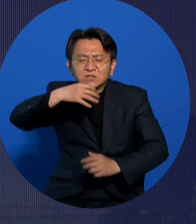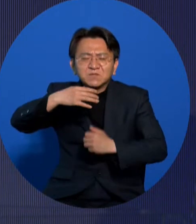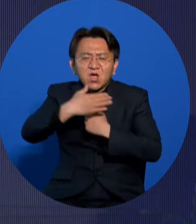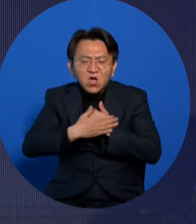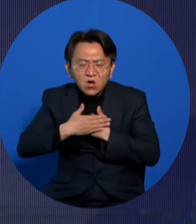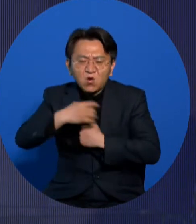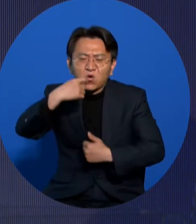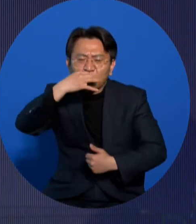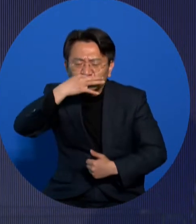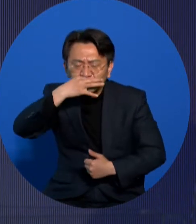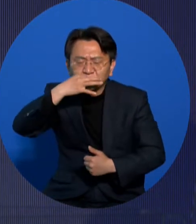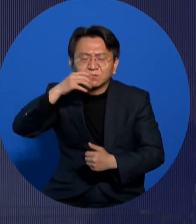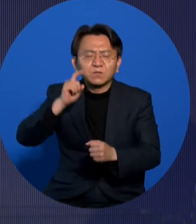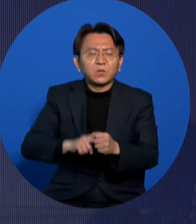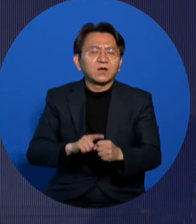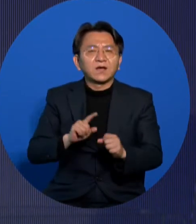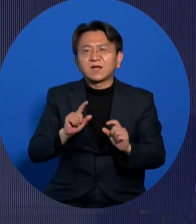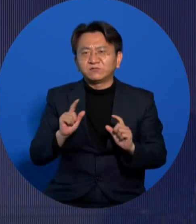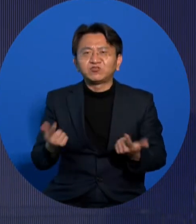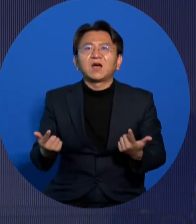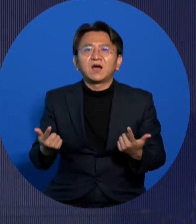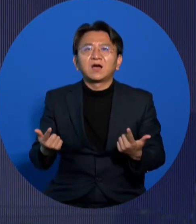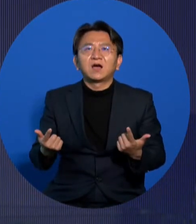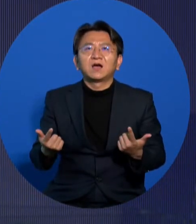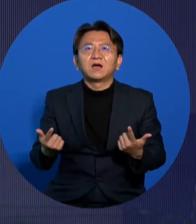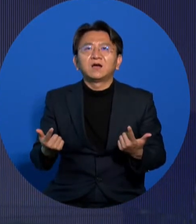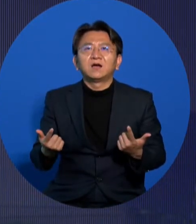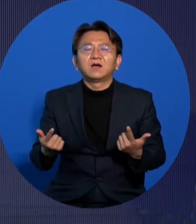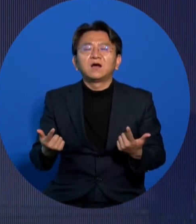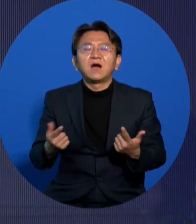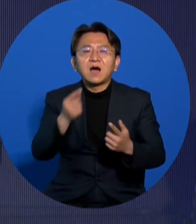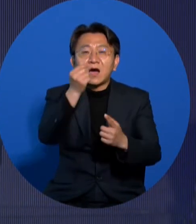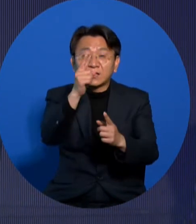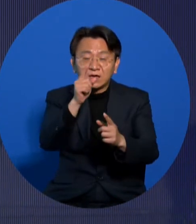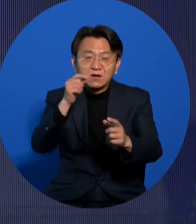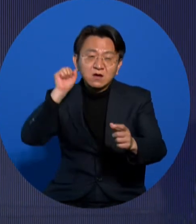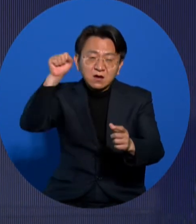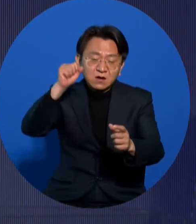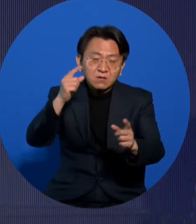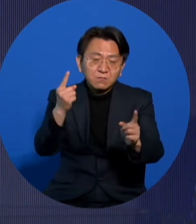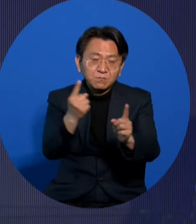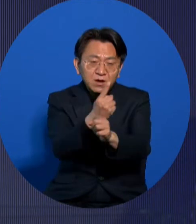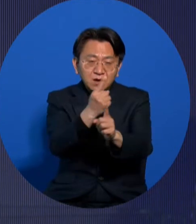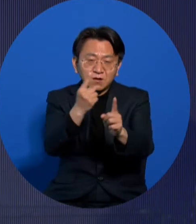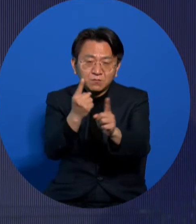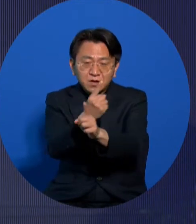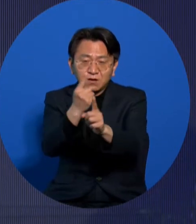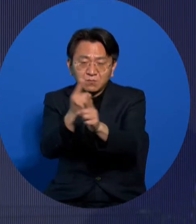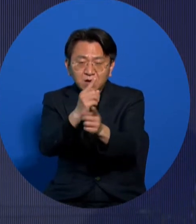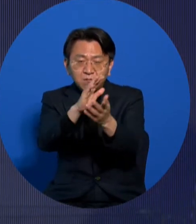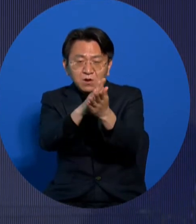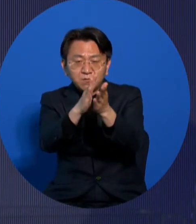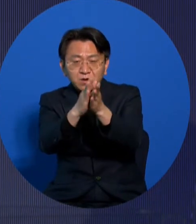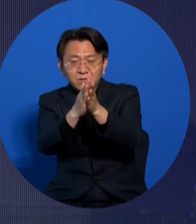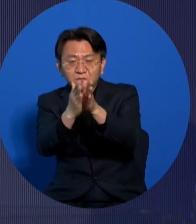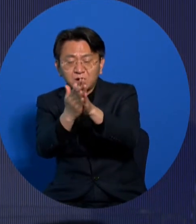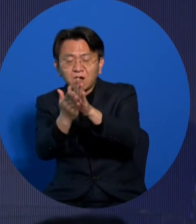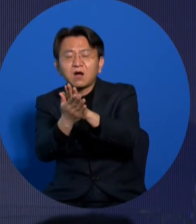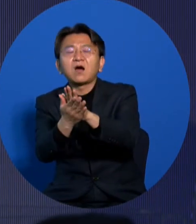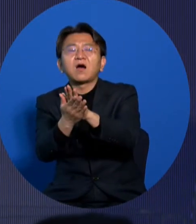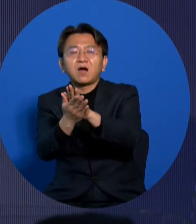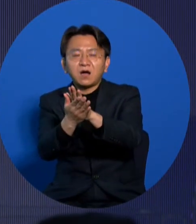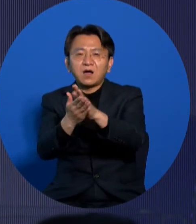것이 아니구나, 이것이 하나 개선됨으로써 대한민국의 모든 이동